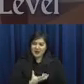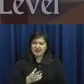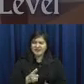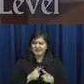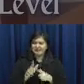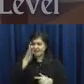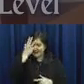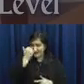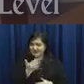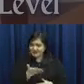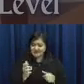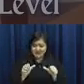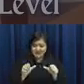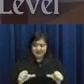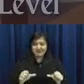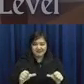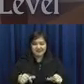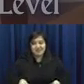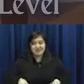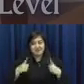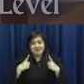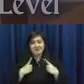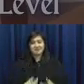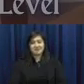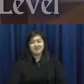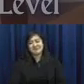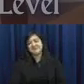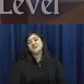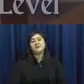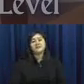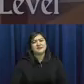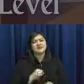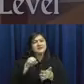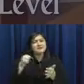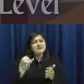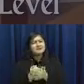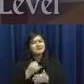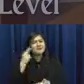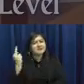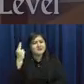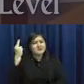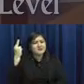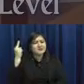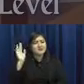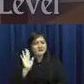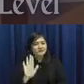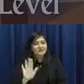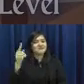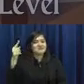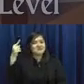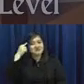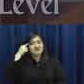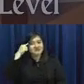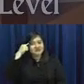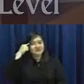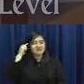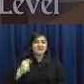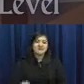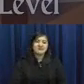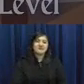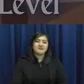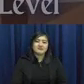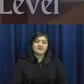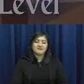Ano yun? Hindi yung pamimiloso po, mga kapatid. Ano po ito? Mag-intellectual tayo, mga asawang lalaki. Be